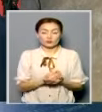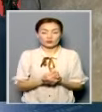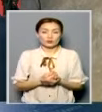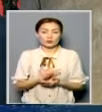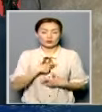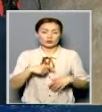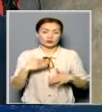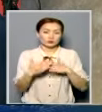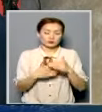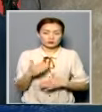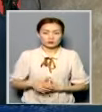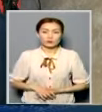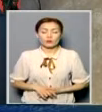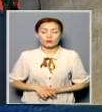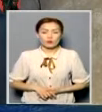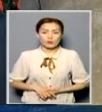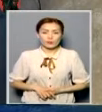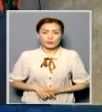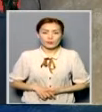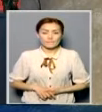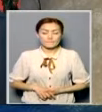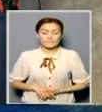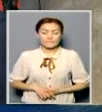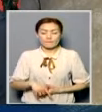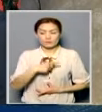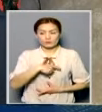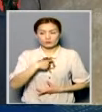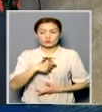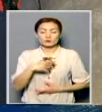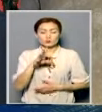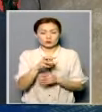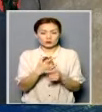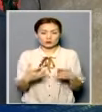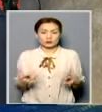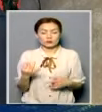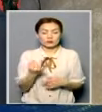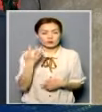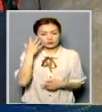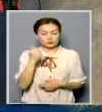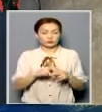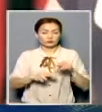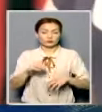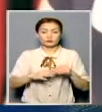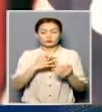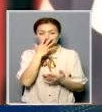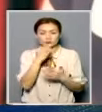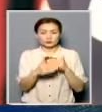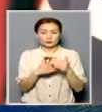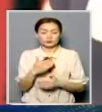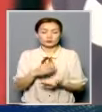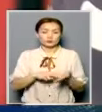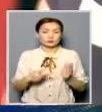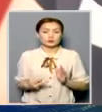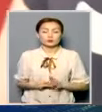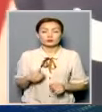себя реализовать. И поэтому я нашел себя именно в сфере фотографии и решил построить свой бизнес.